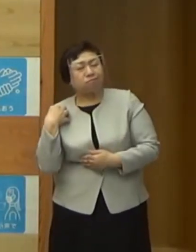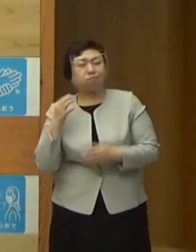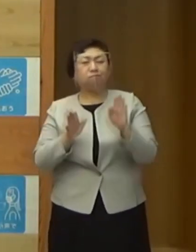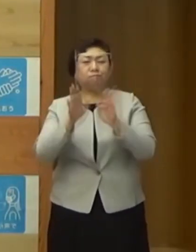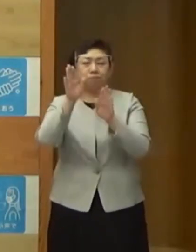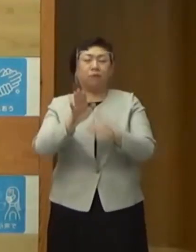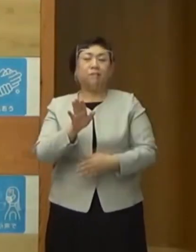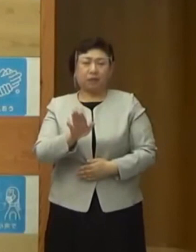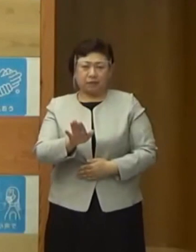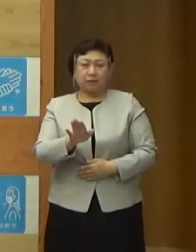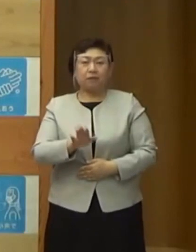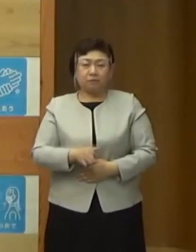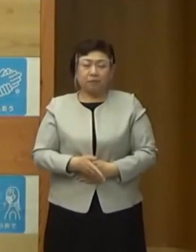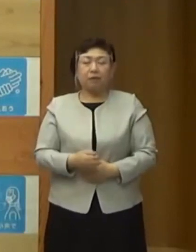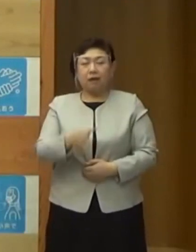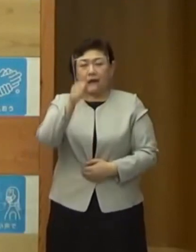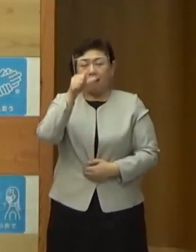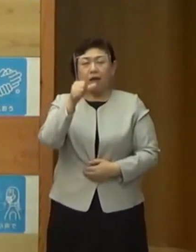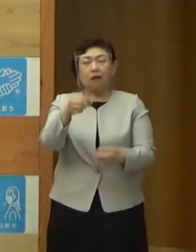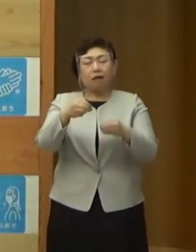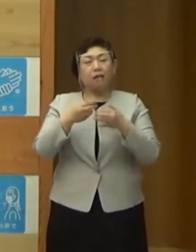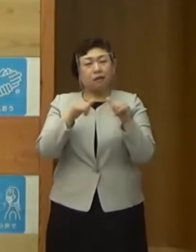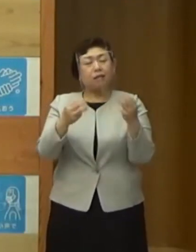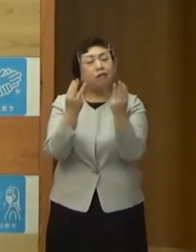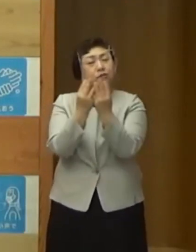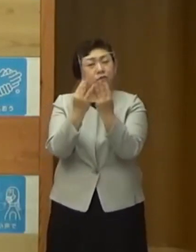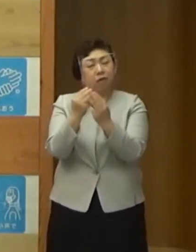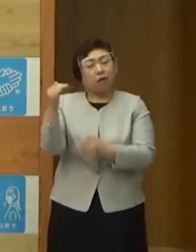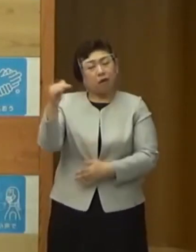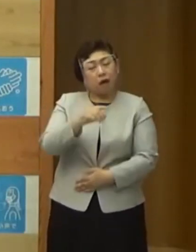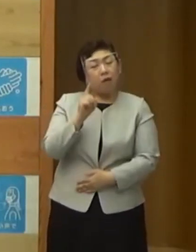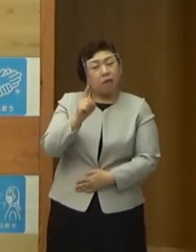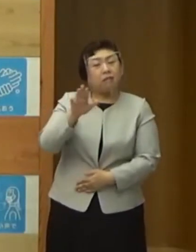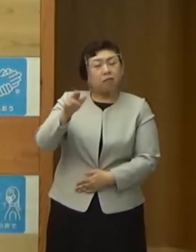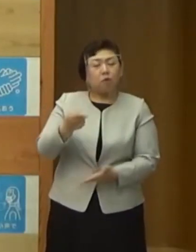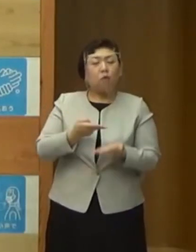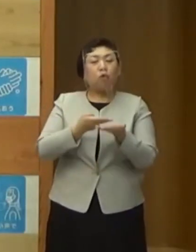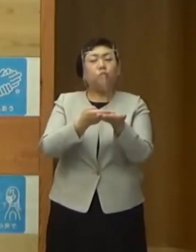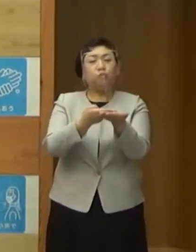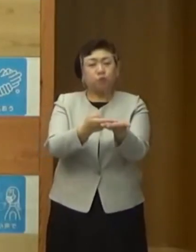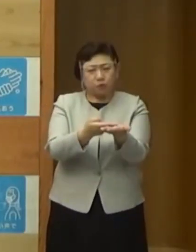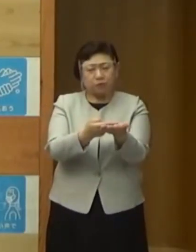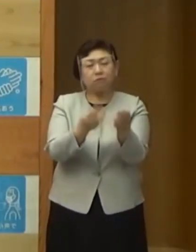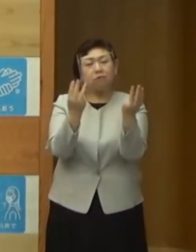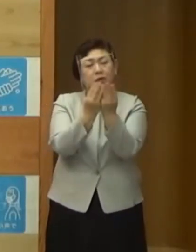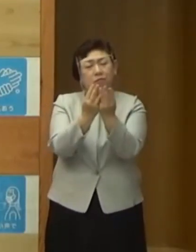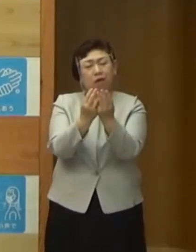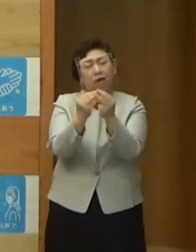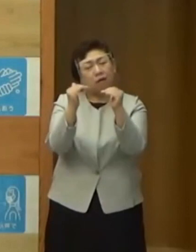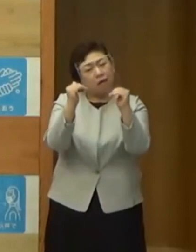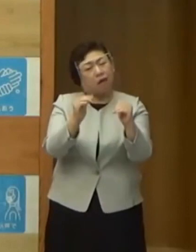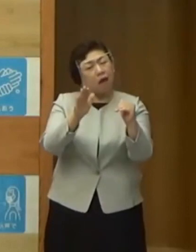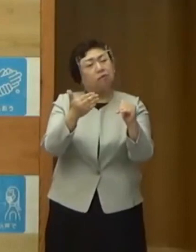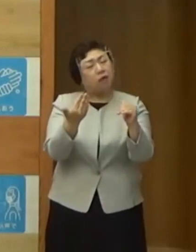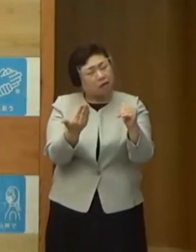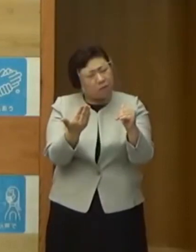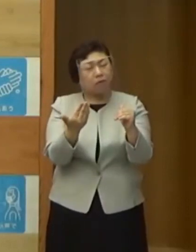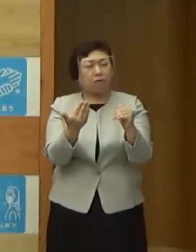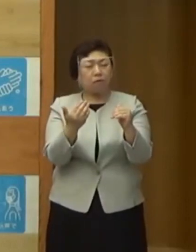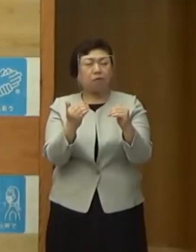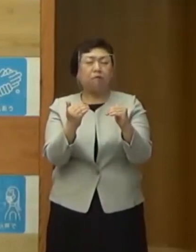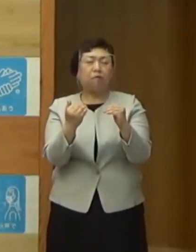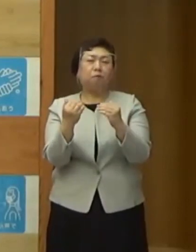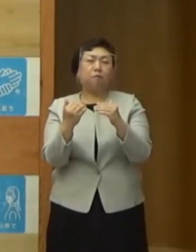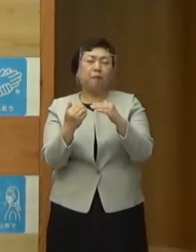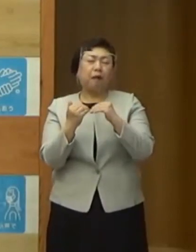状況でございます。こちらの感染者数は非常に減少しておりますけれども、入院の負荷についても減少はしているんですが、非常に高い水